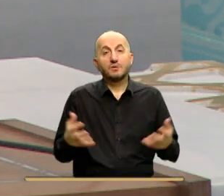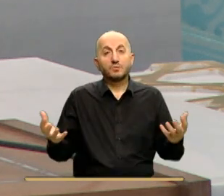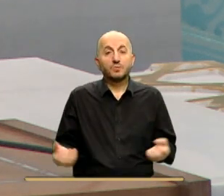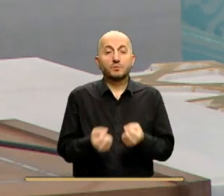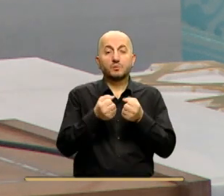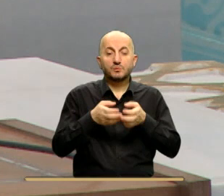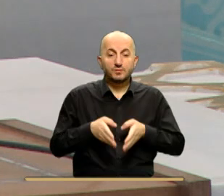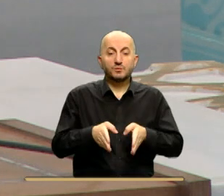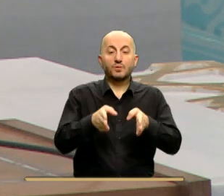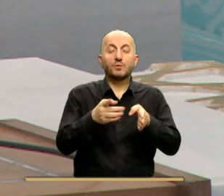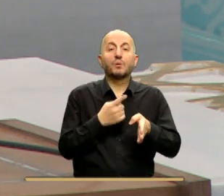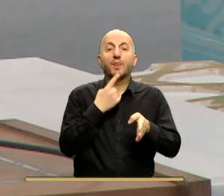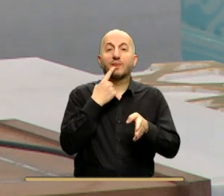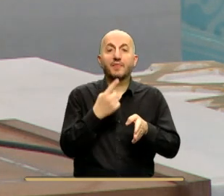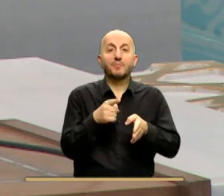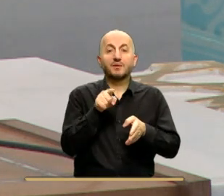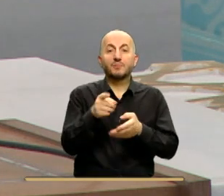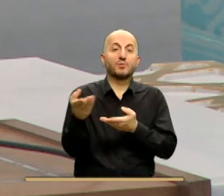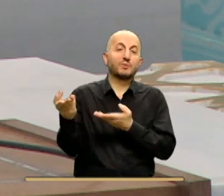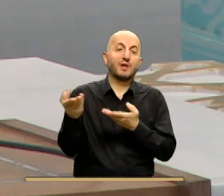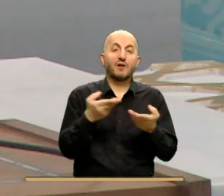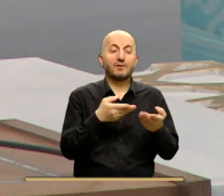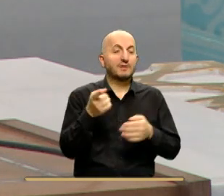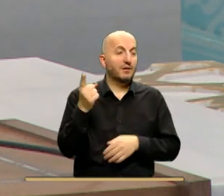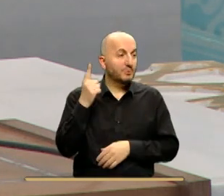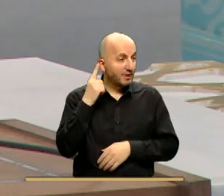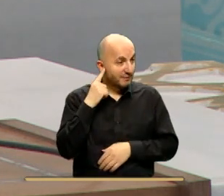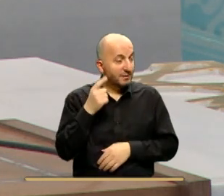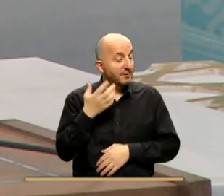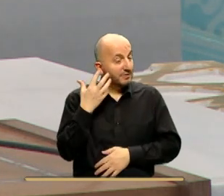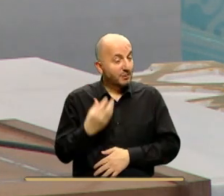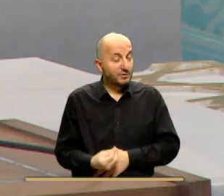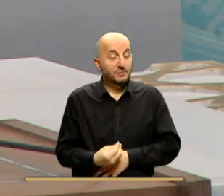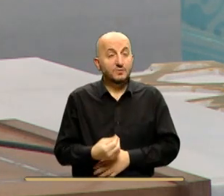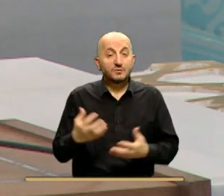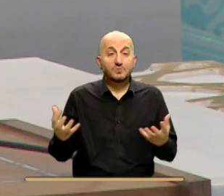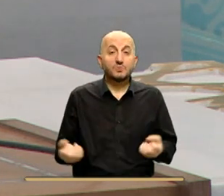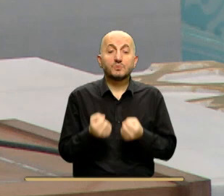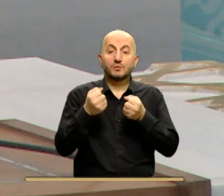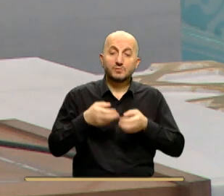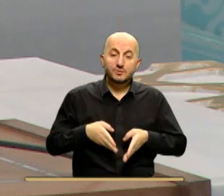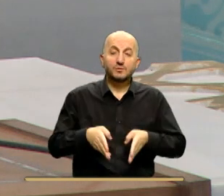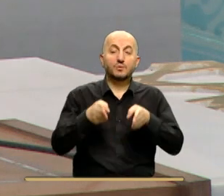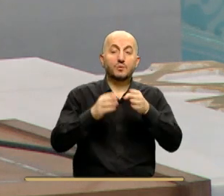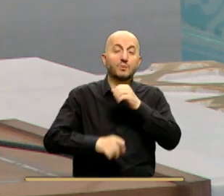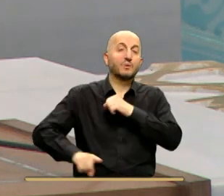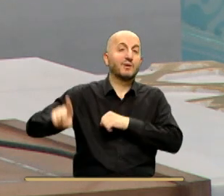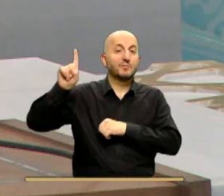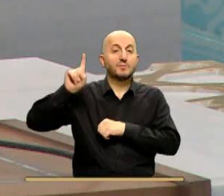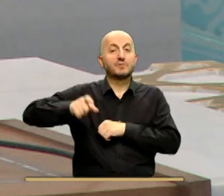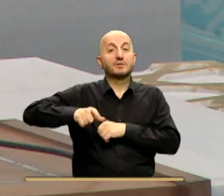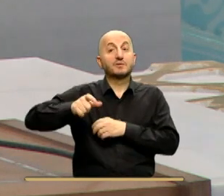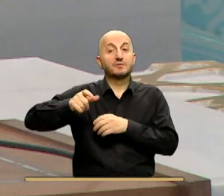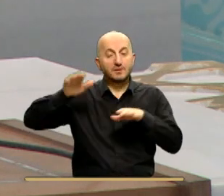yolu demek ki bu çağrıya kulak vermekten geçiyor. Kurtuluşun yolu Rabbimize